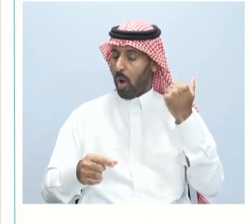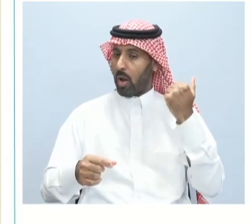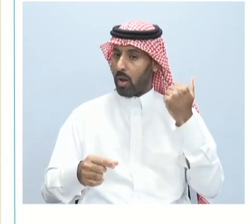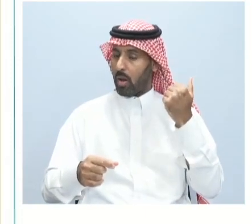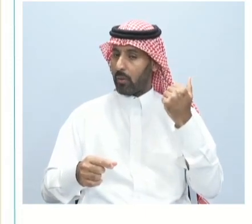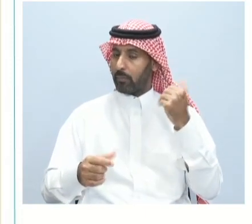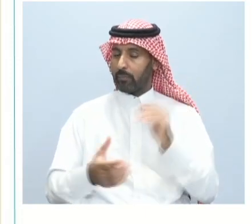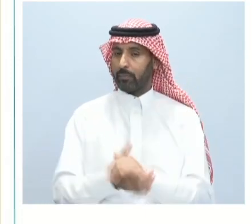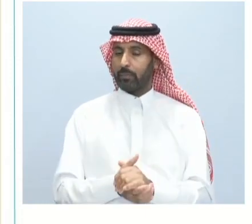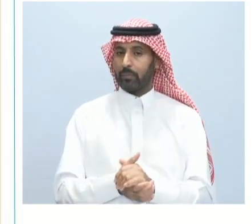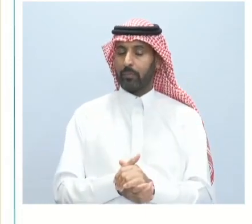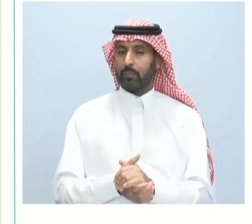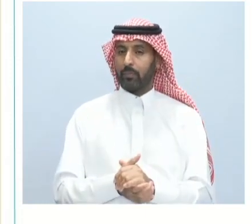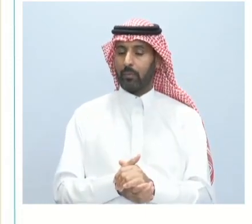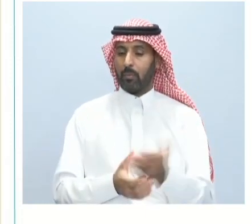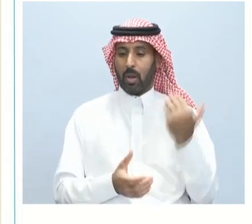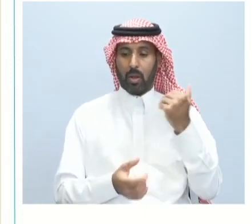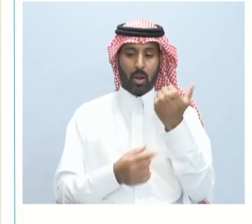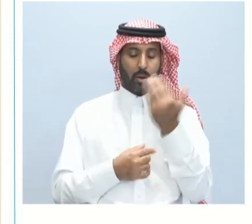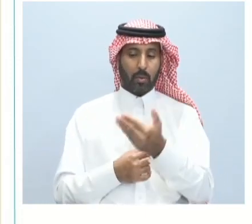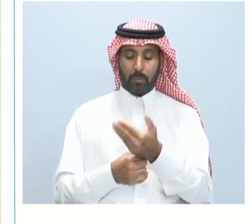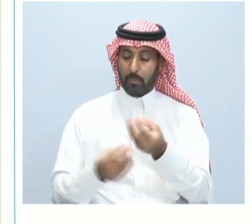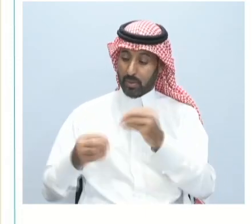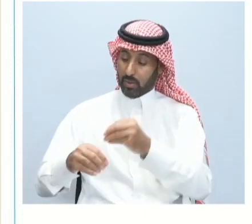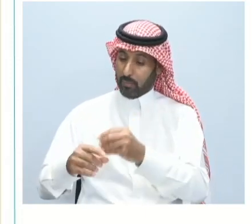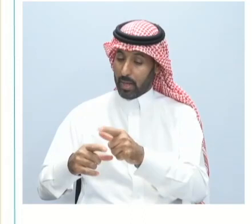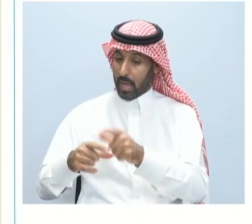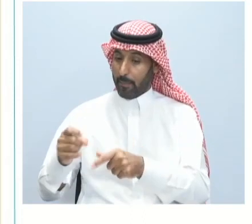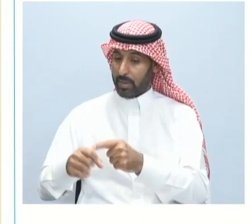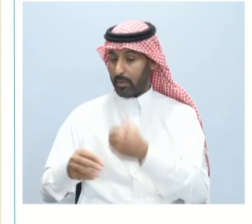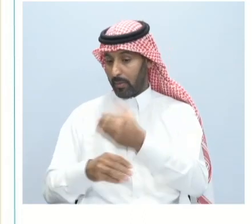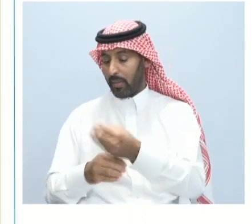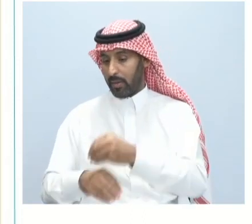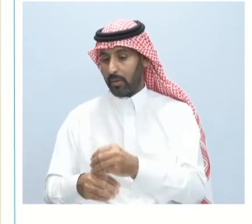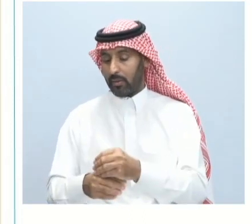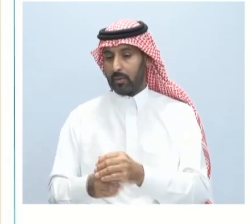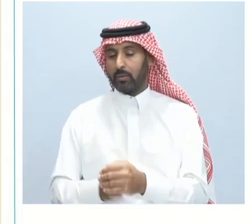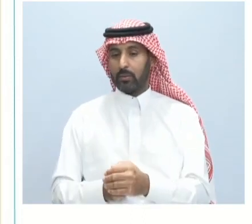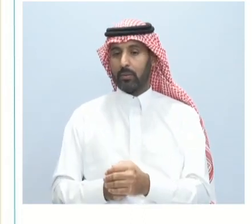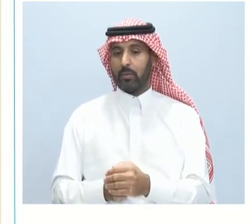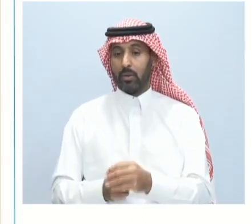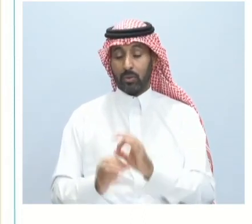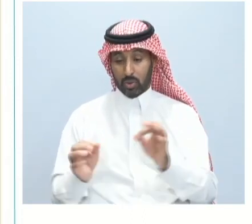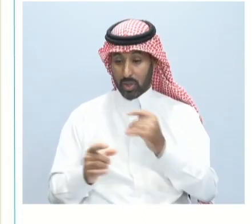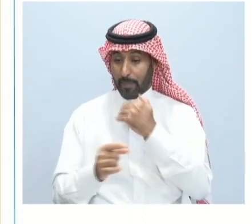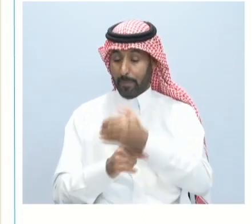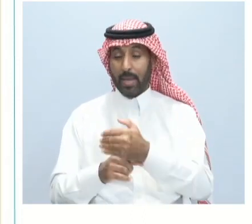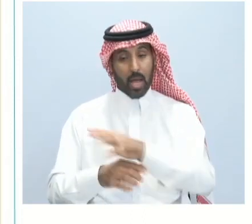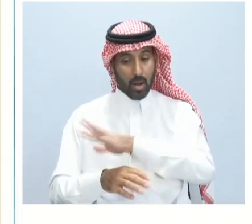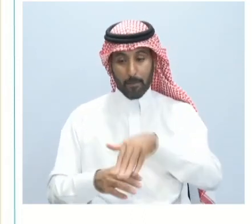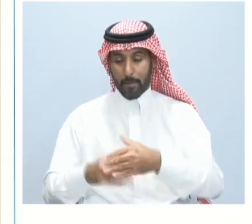من في العامل مع العامل السابق سيتم تغطيتها مع العامل التالي وهكذا حتى يتم استفاء جميع